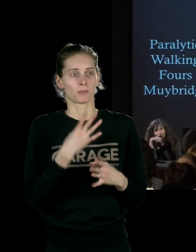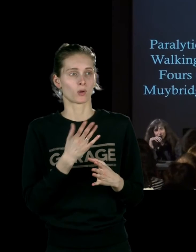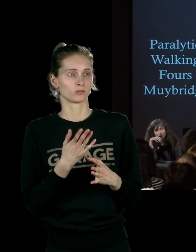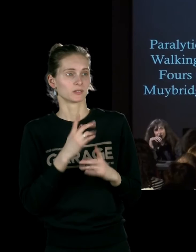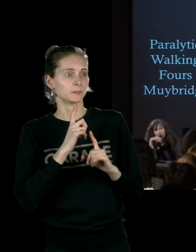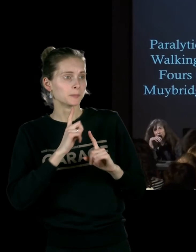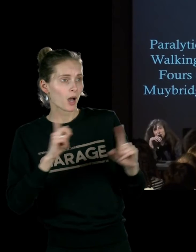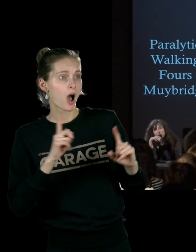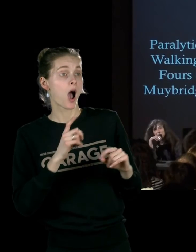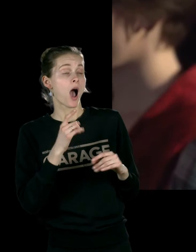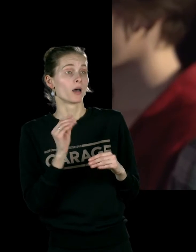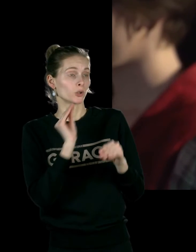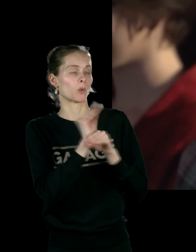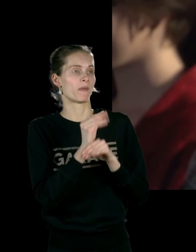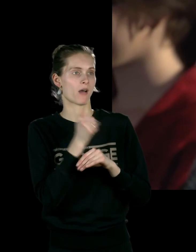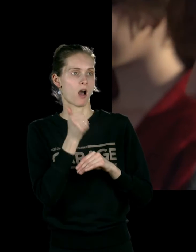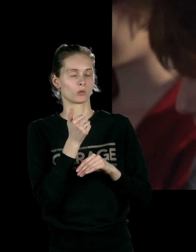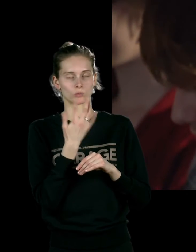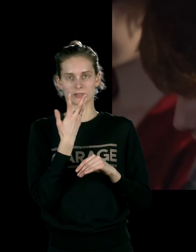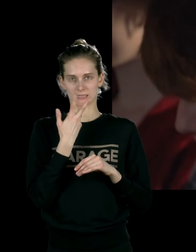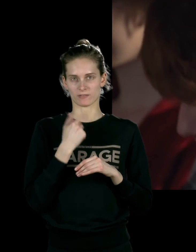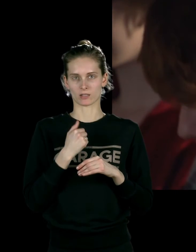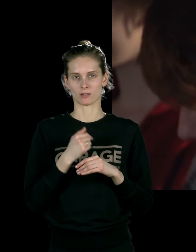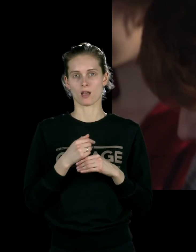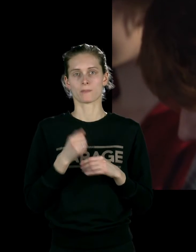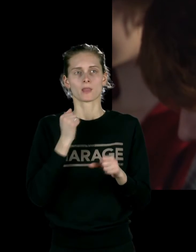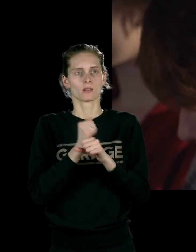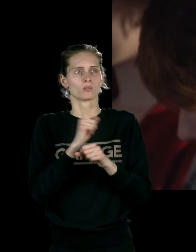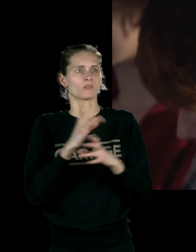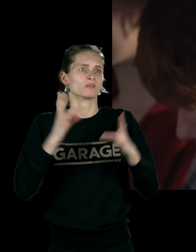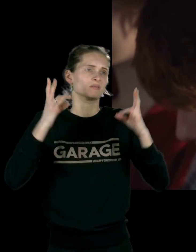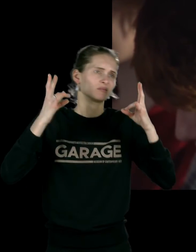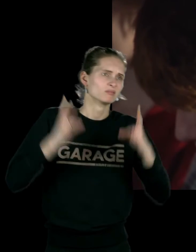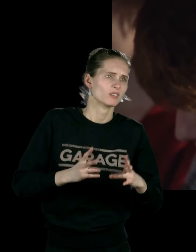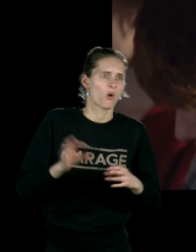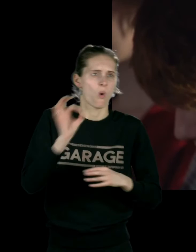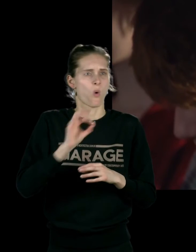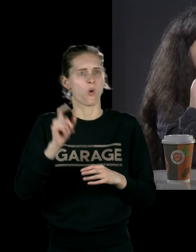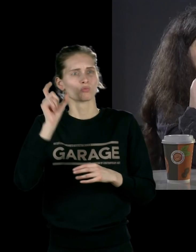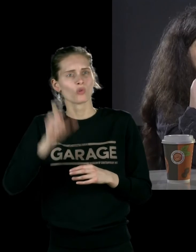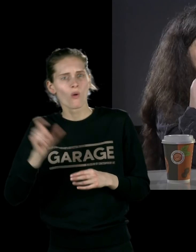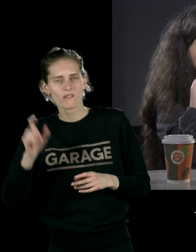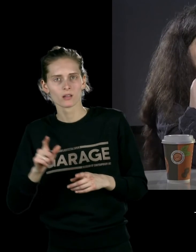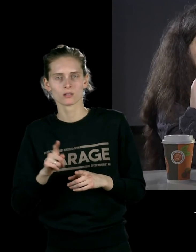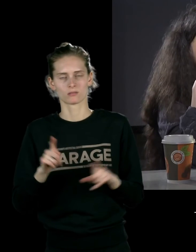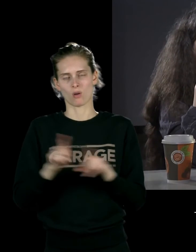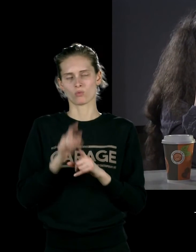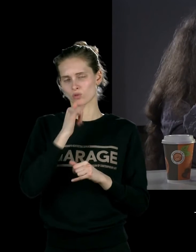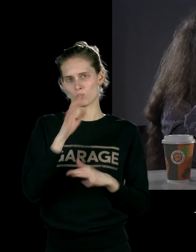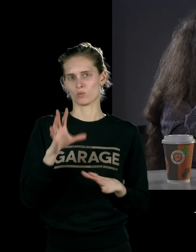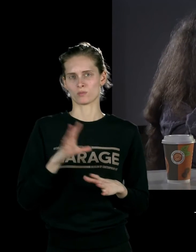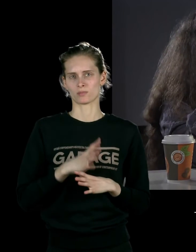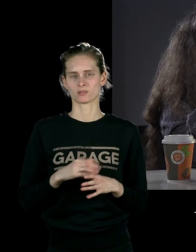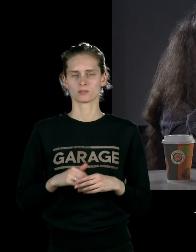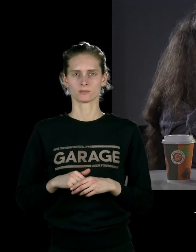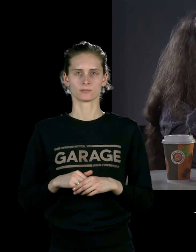хорошенькие цвета, да, а изображать трагизм человеческого бытия она не может. Поэтому возникает вот такая